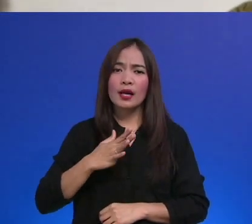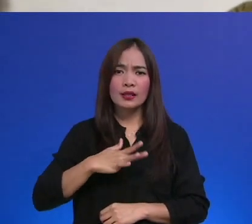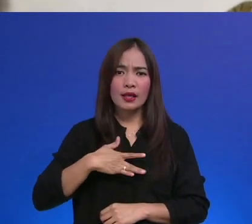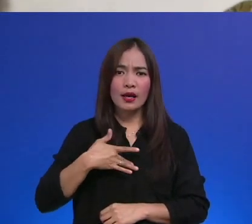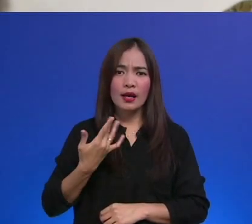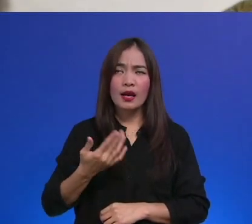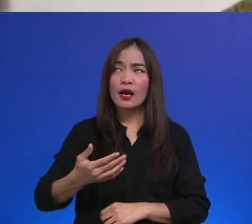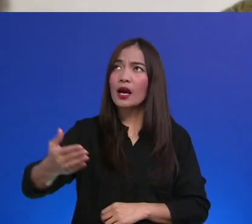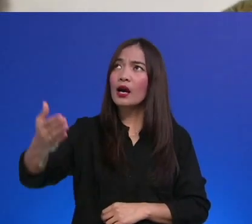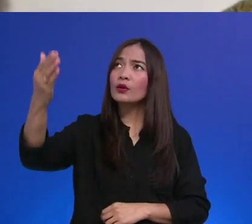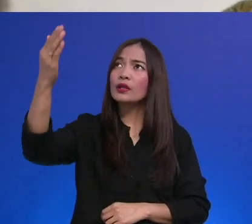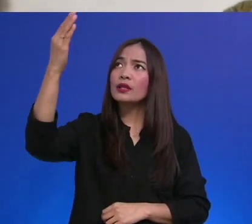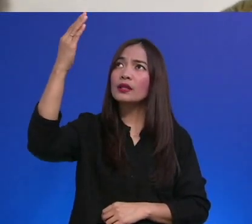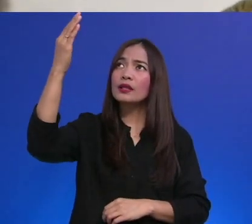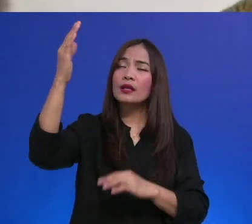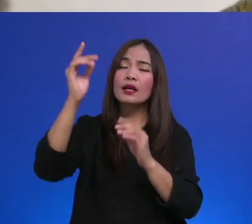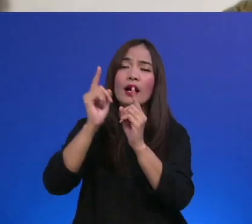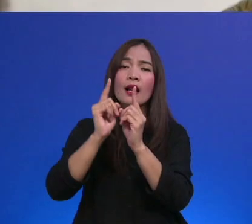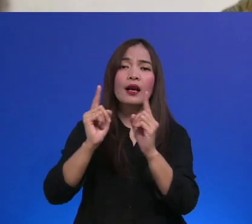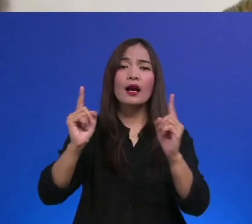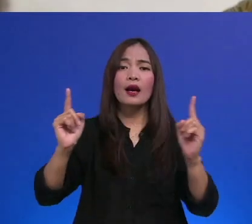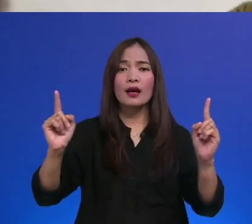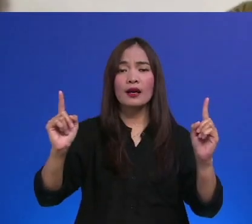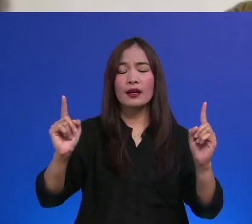merasa kau tinggalkan